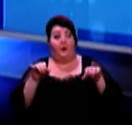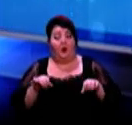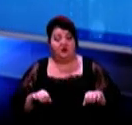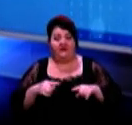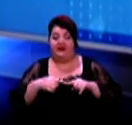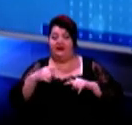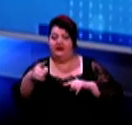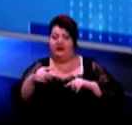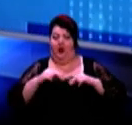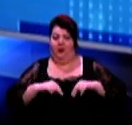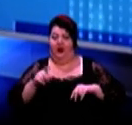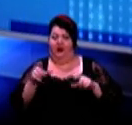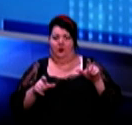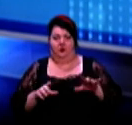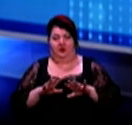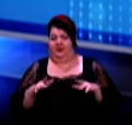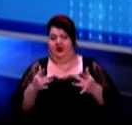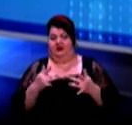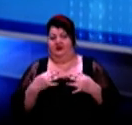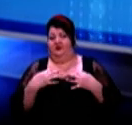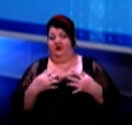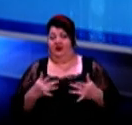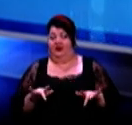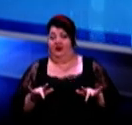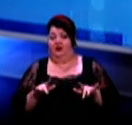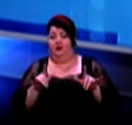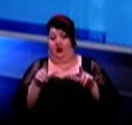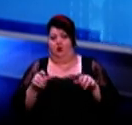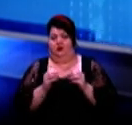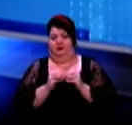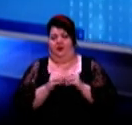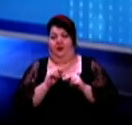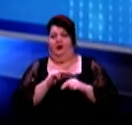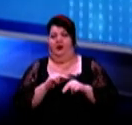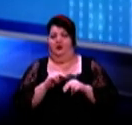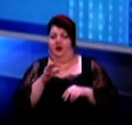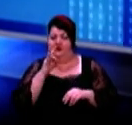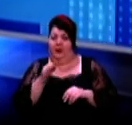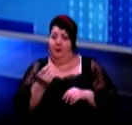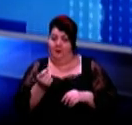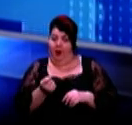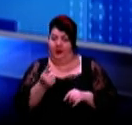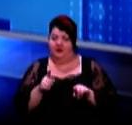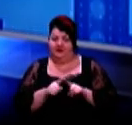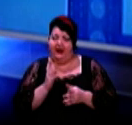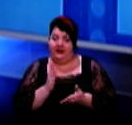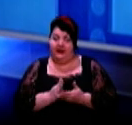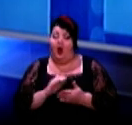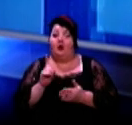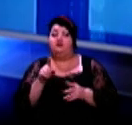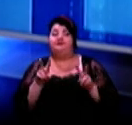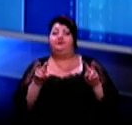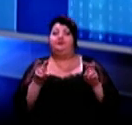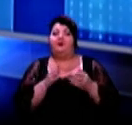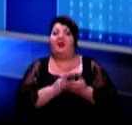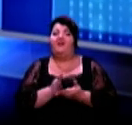працювати, люди не звільнилися, і люди як працювали, так і працюють. Ви можливо, сказали мало, але ці вакансії, я так розумію, є. Що це за